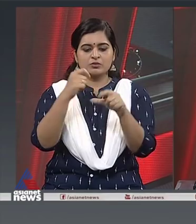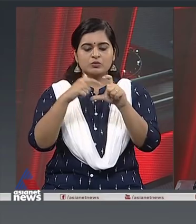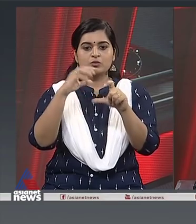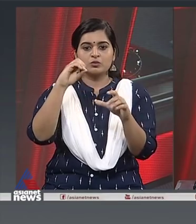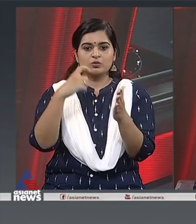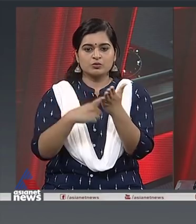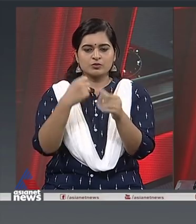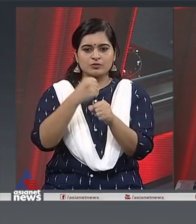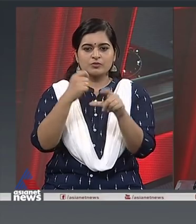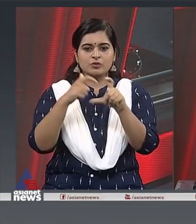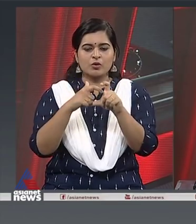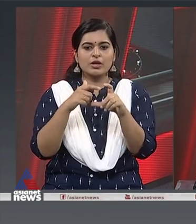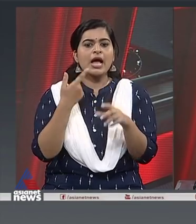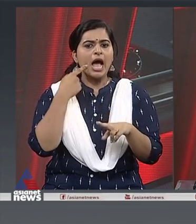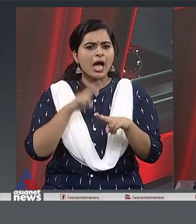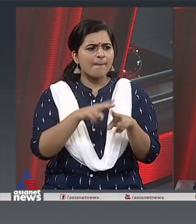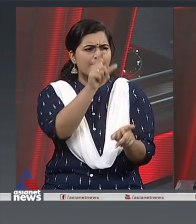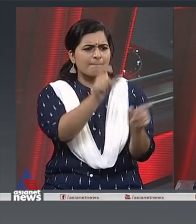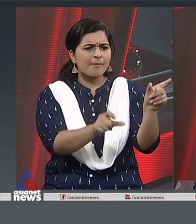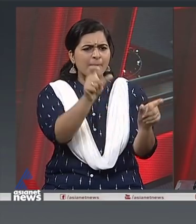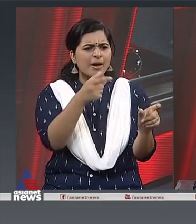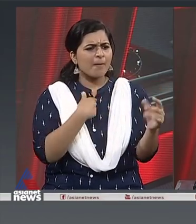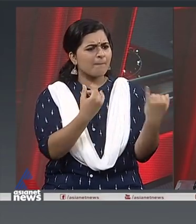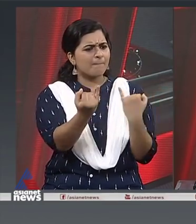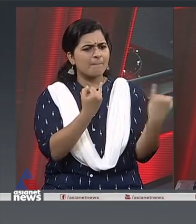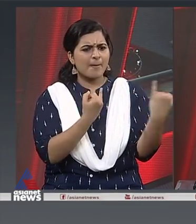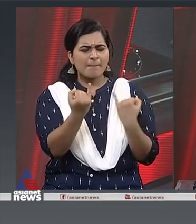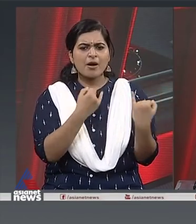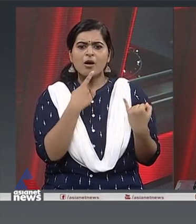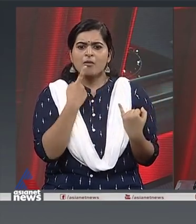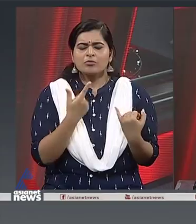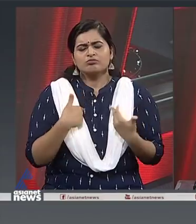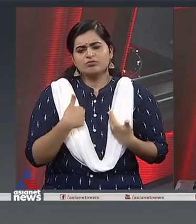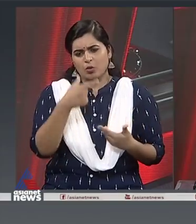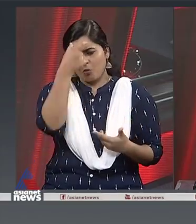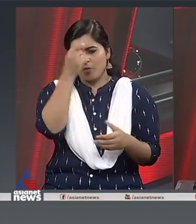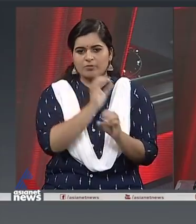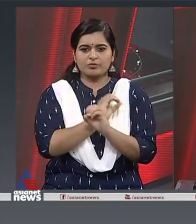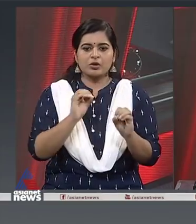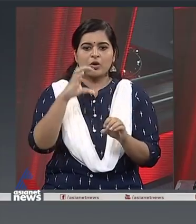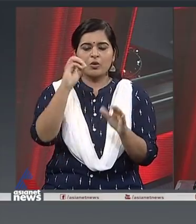പ്രഖ്യാപിക്കും. തനിക്കെതിരായ വിമർശനത്തിൽ PC ജോർജിനോട് പരിഭവമില്ല എന്ന് ഉമ്മൻചാണ്ടി പ്രതികരിച്ചു.